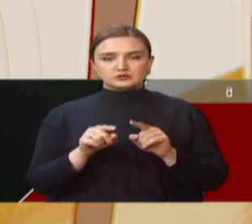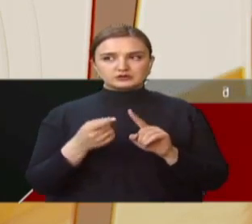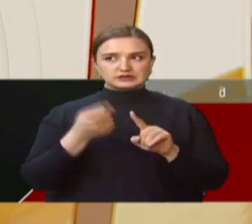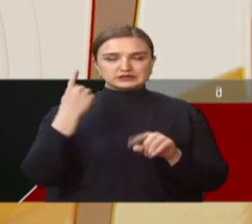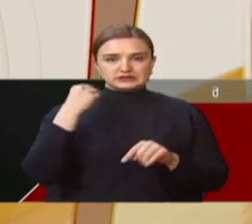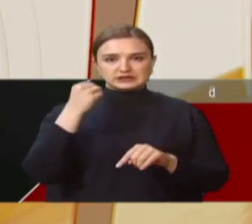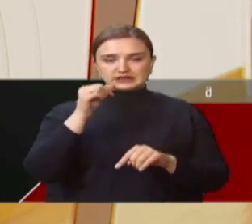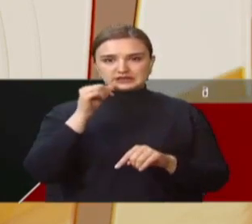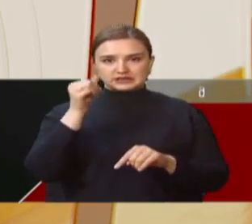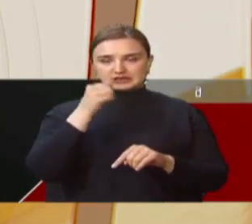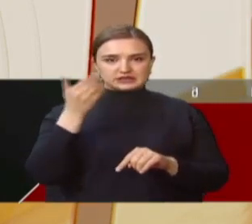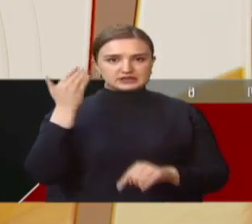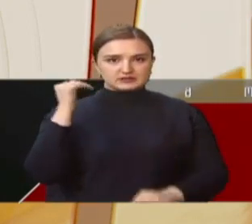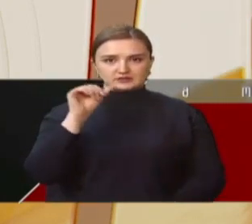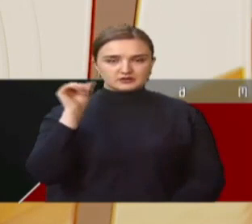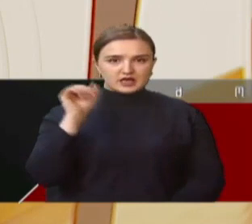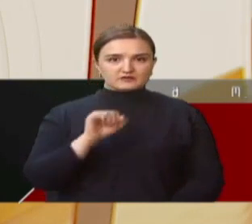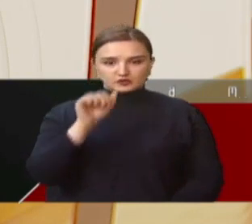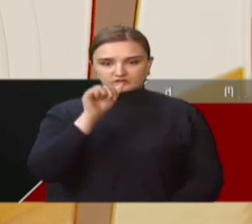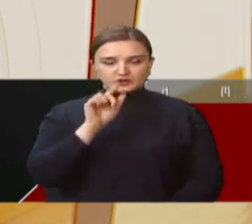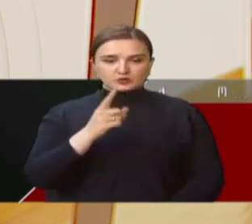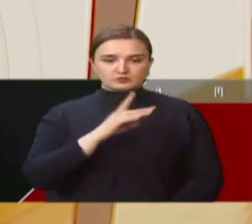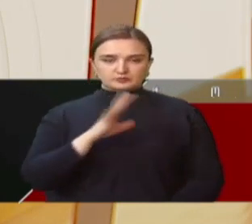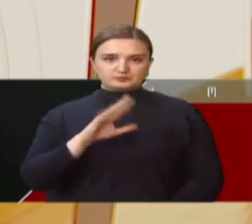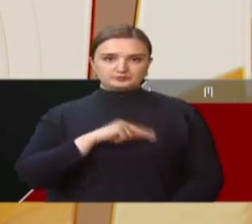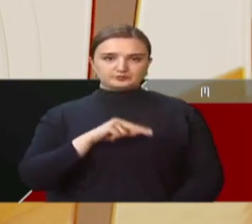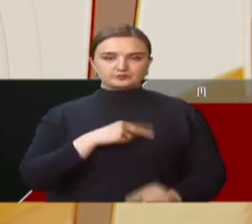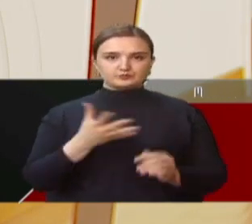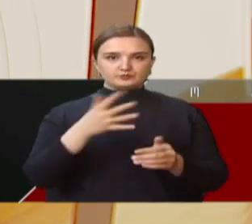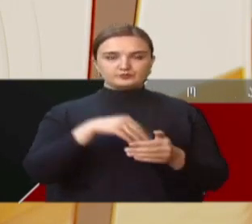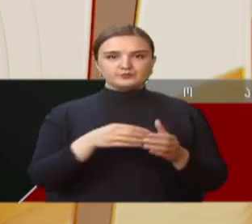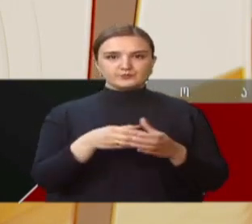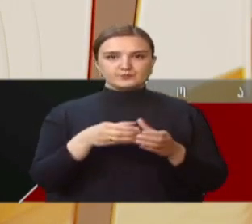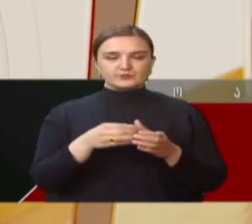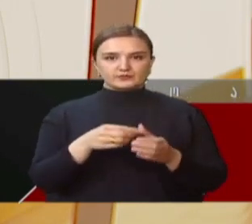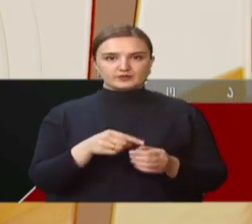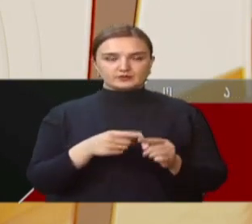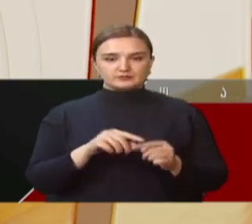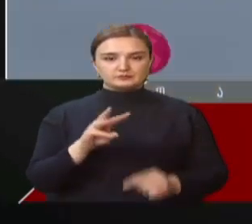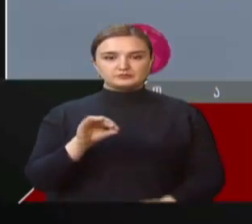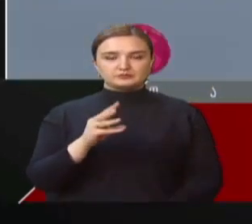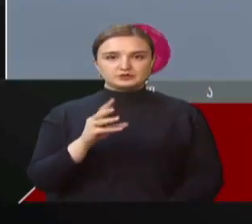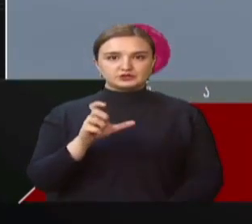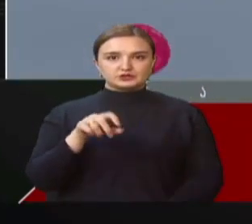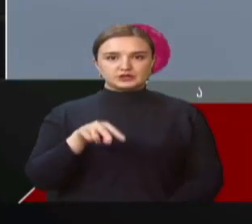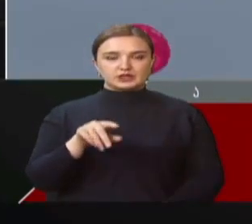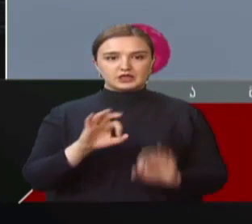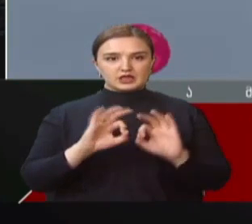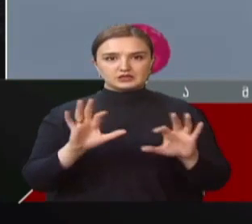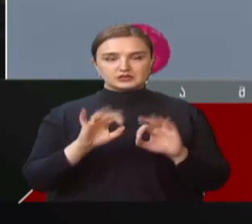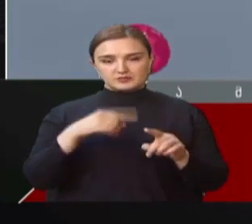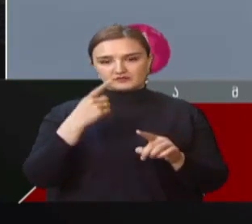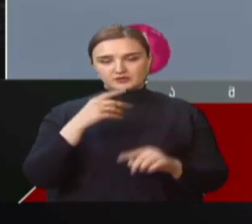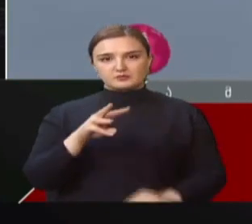წინა წლის აგვისტოში რატომ არ ვიყავი სამუშაო ჯგუფში რომლის ფორმატი და შინაარსი არის გაუგებარი რადგან შარმიშელის განცხადება ახსენეთ ბატონ